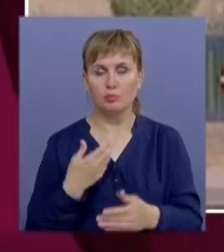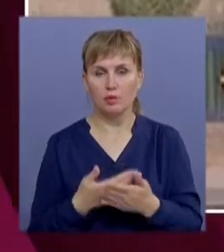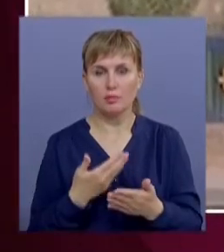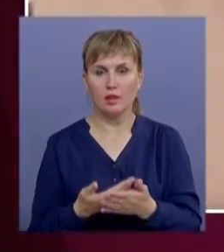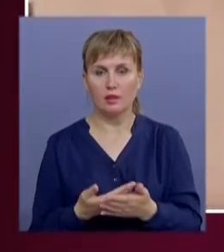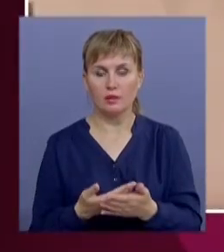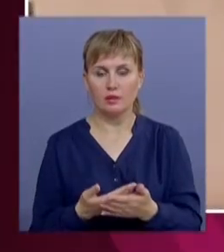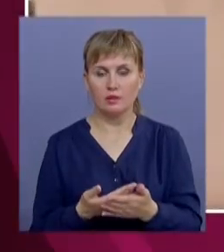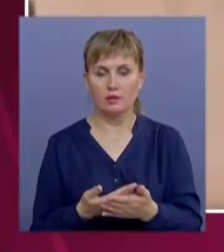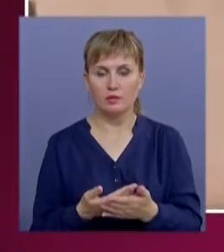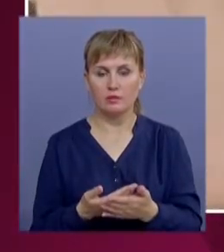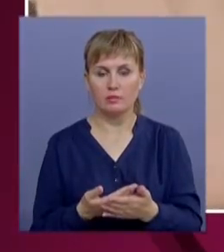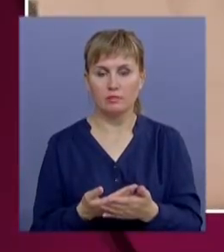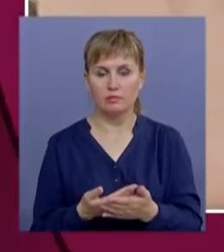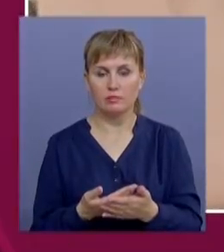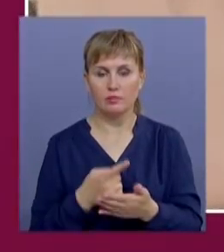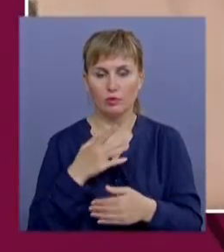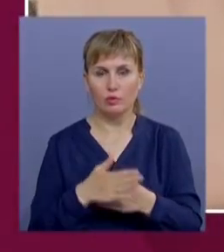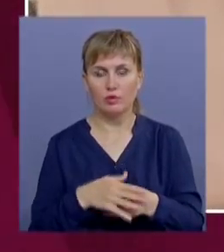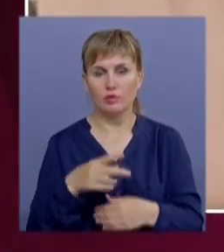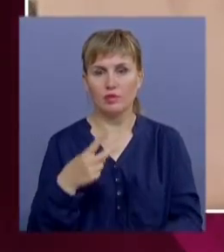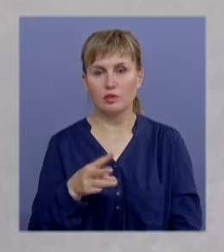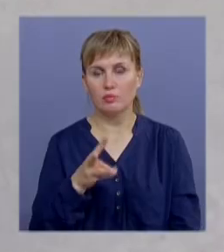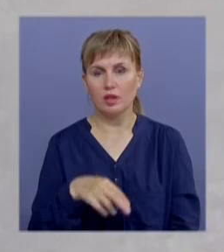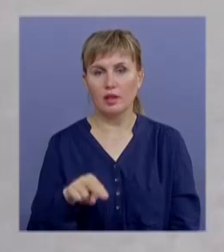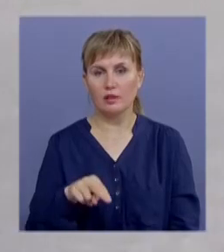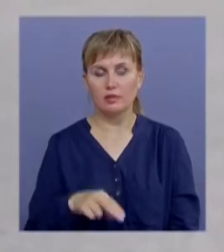приблизительно в районе 20 миллиардов.